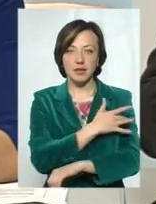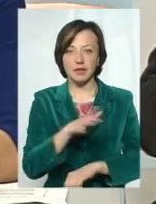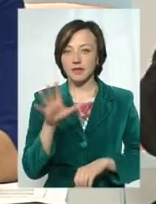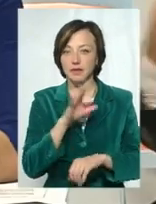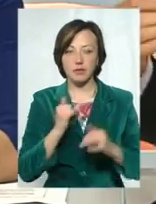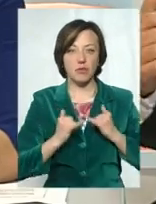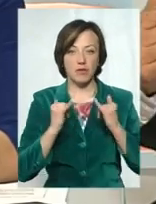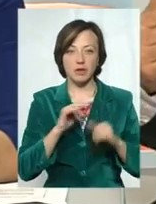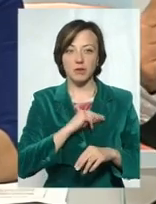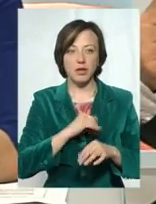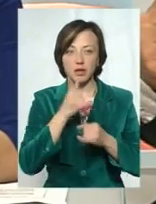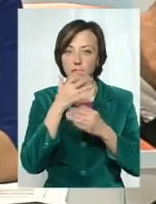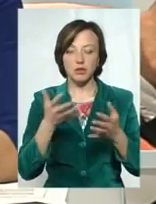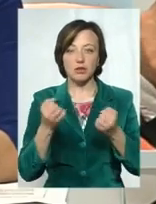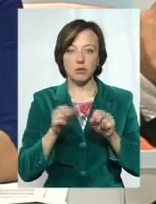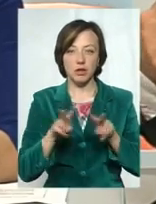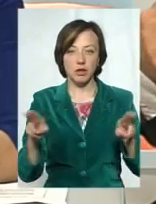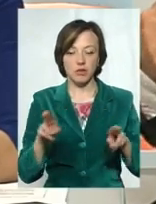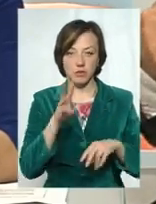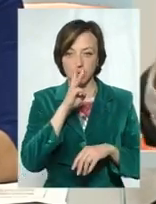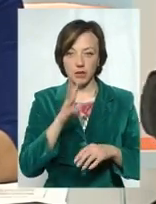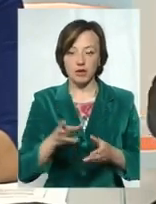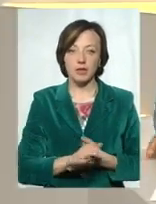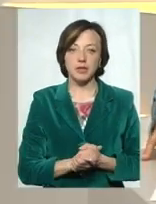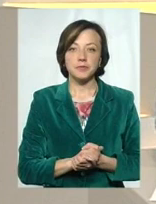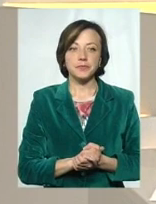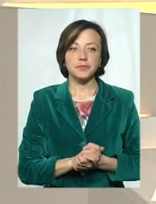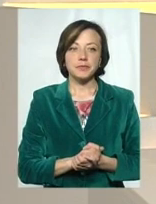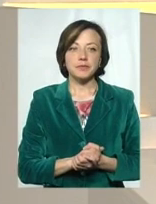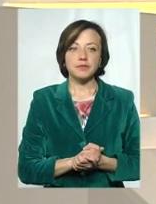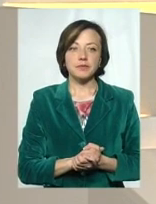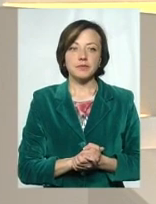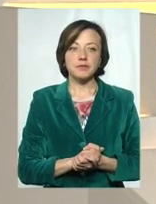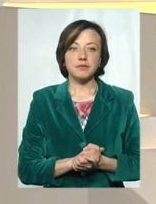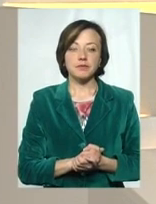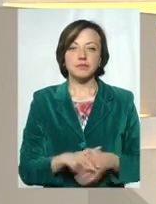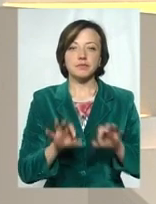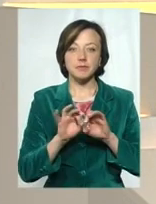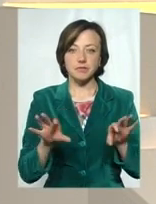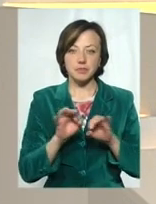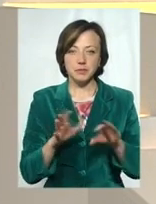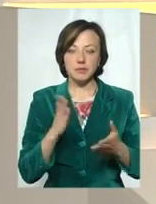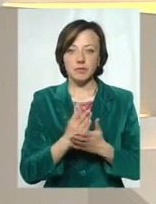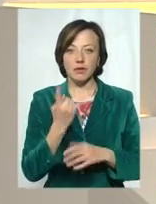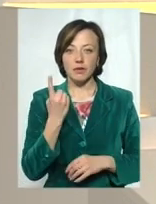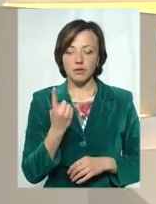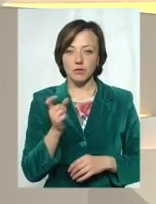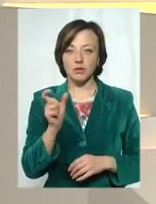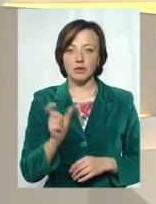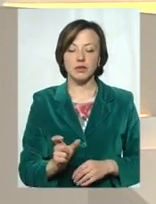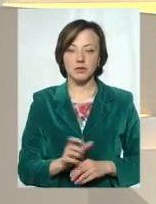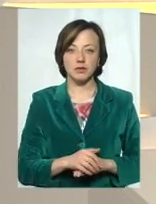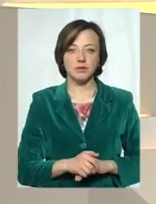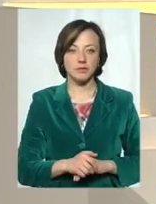до праці, не можуть отримати однаку зарплату. Зрозуміла ваша позиція. В нас є коментар, ще один коментар